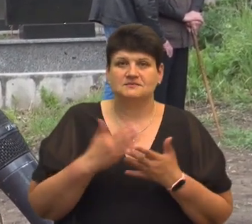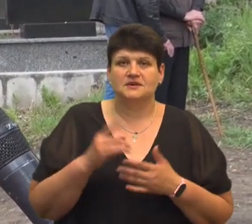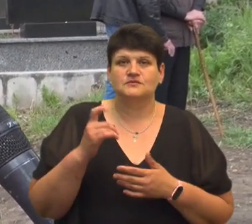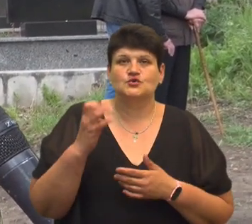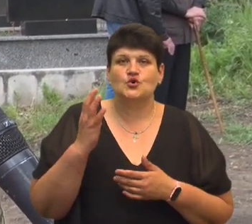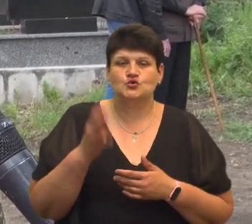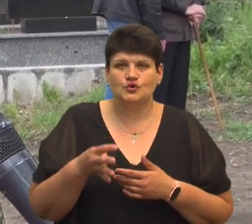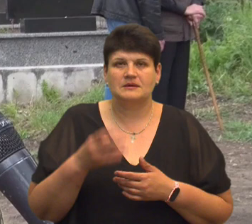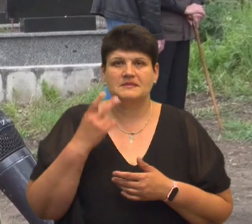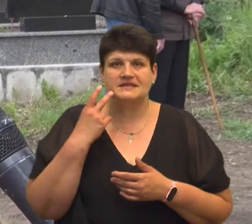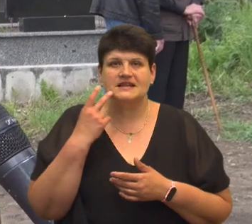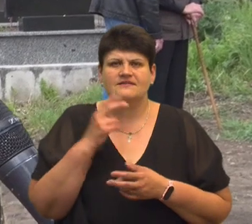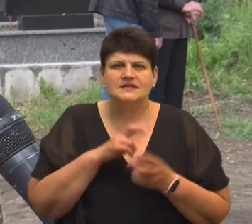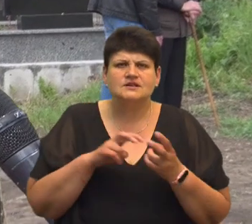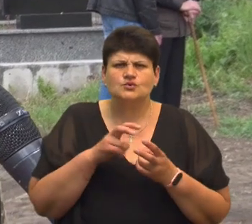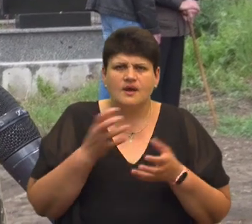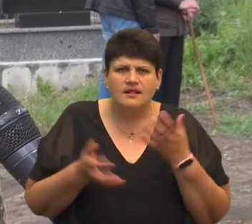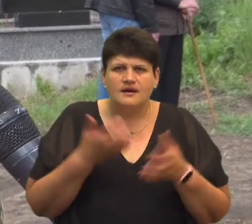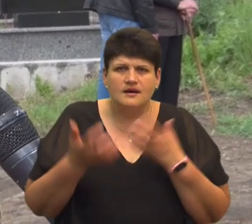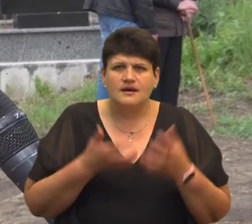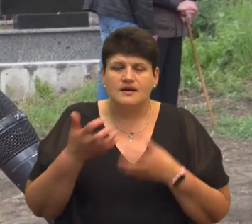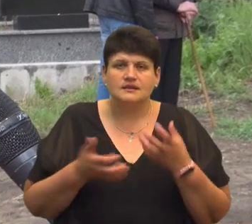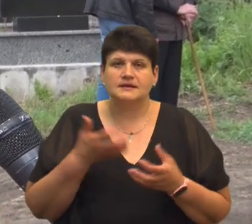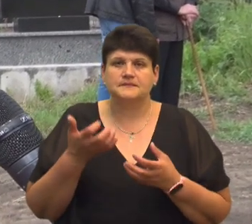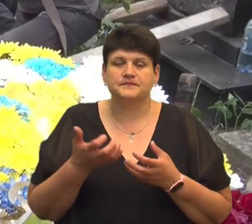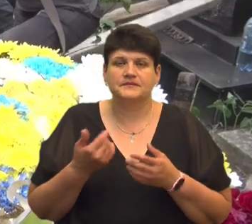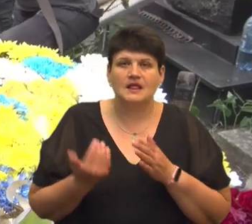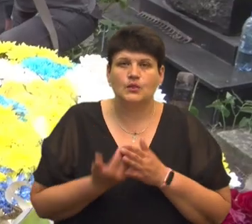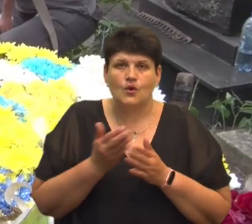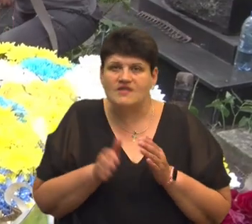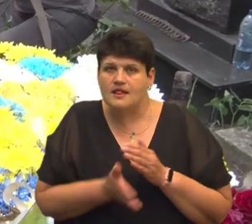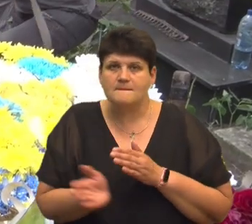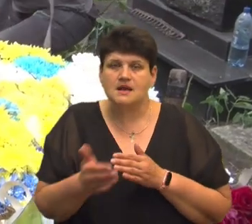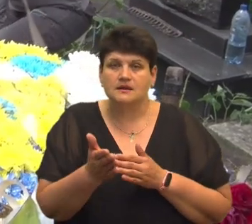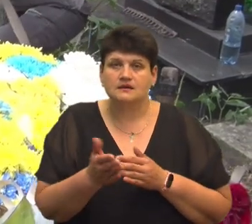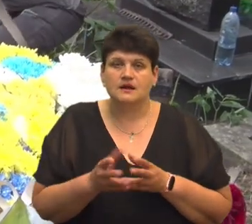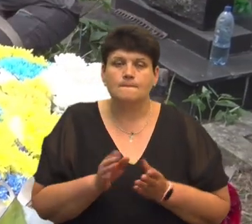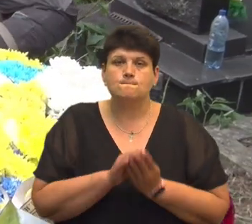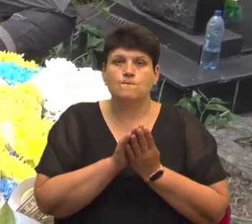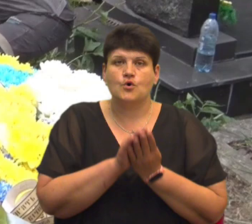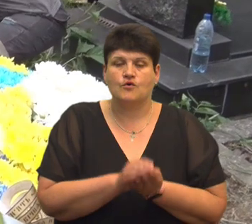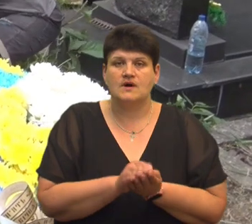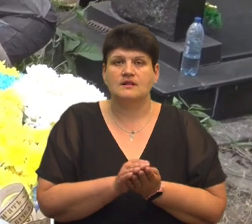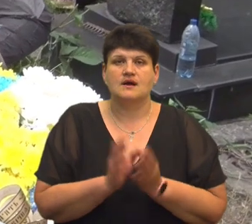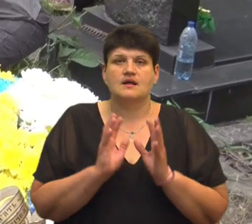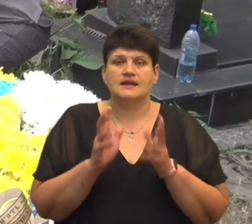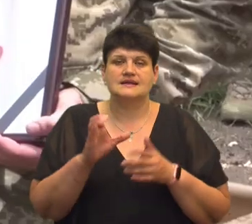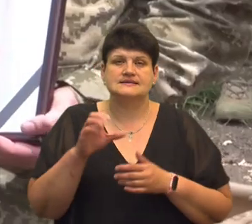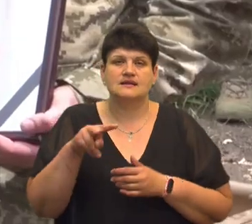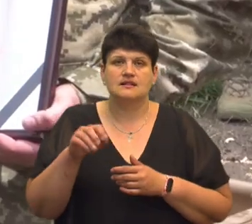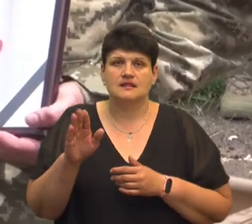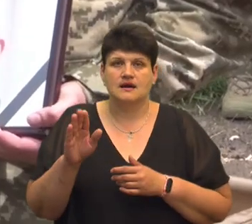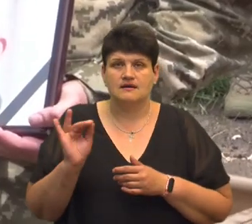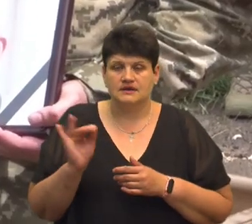ми завжди шукали, рили цей нові лабіринти. Поховали Дениса Кузнєцова на Алеї Слави на Миколинецькому кладовищі.